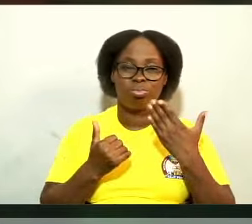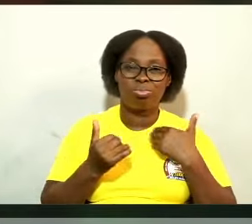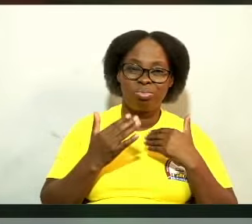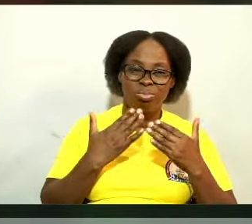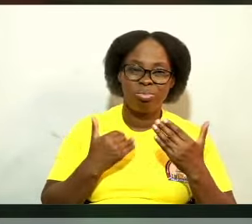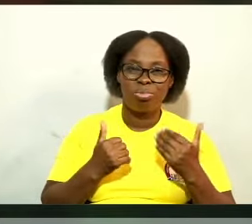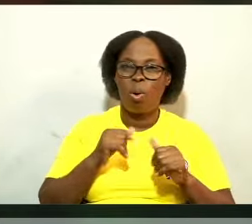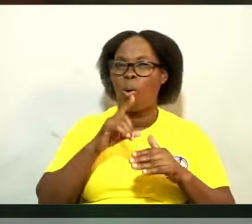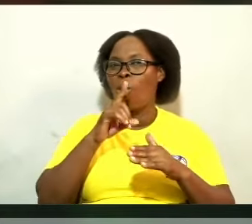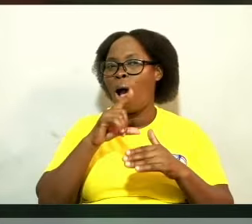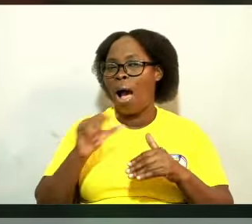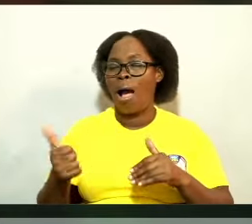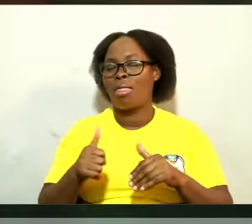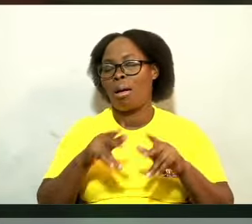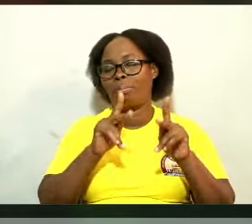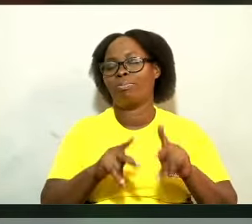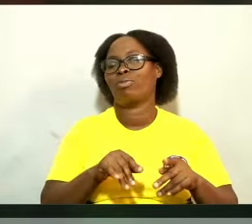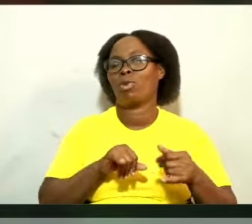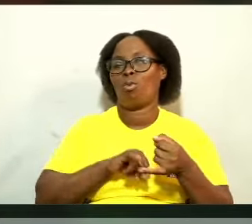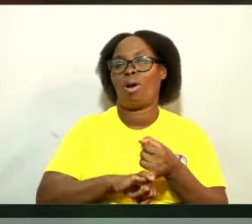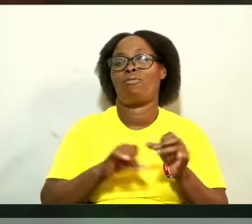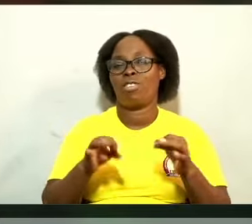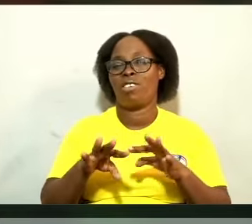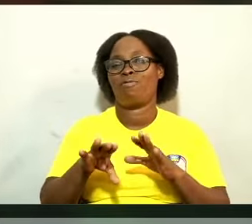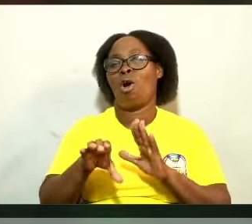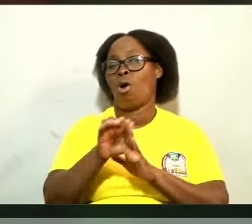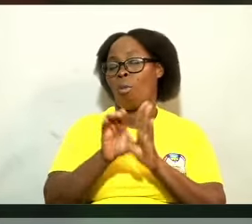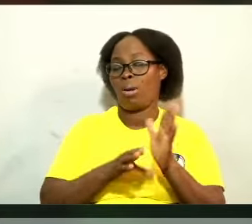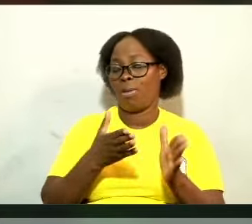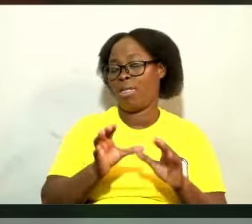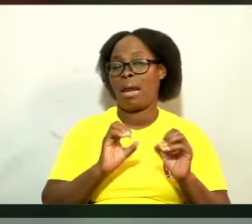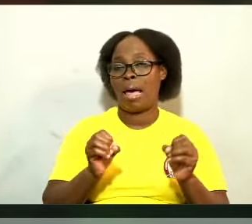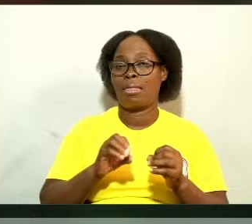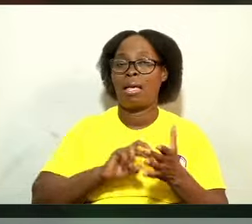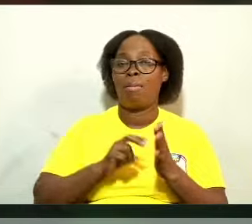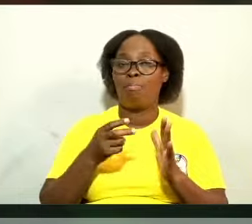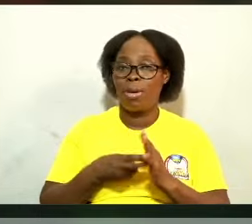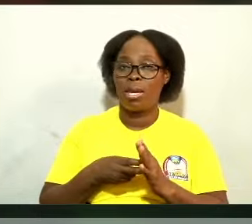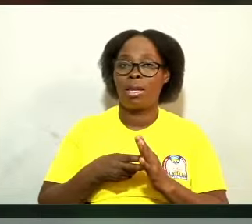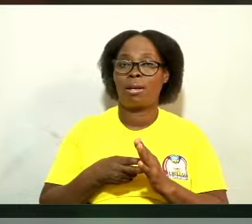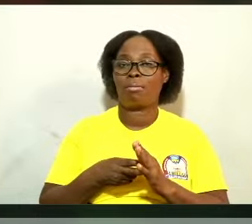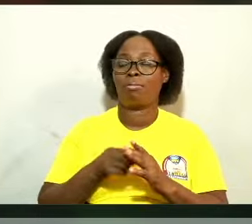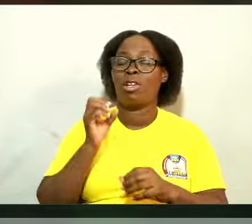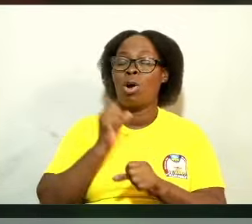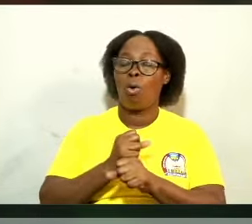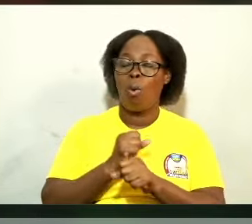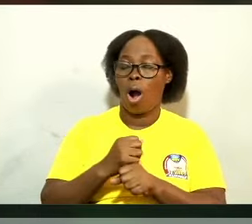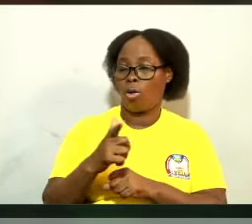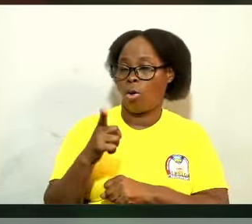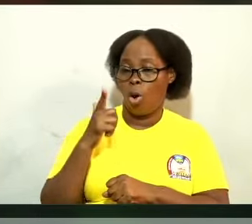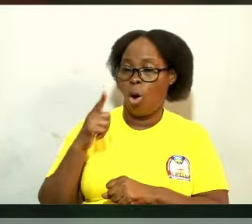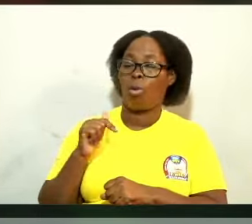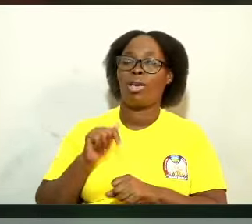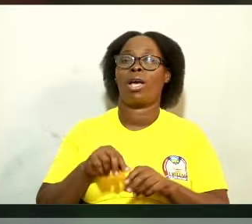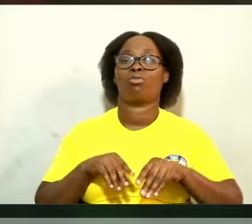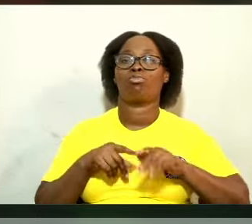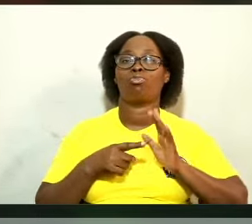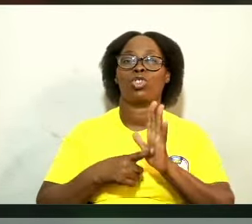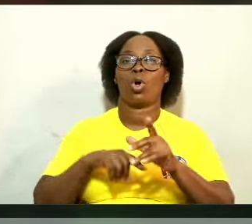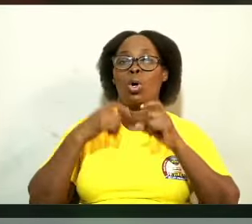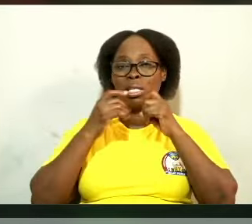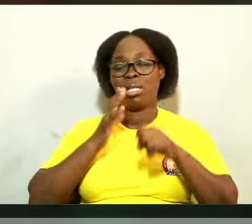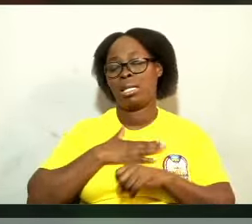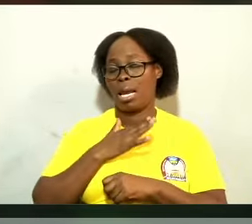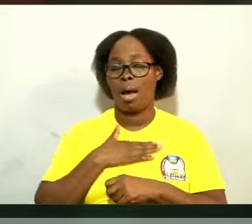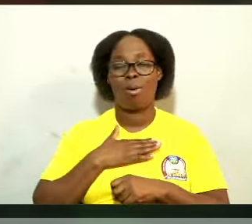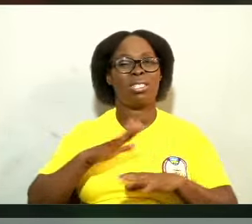isingalisema usitamani. Kwa hiyo kazi ya sheria, kazi ya amri ni kutuonyesha dhambi.